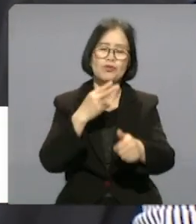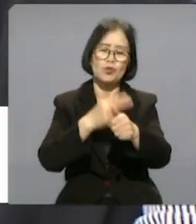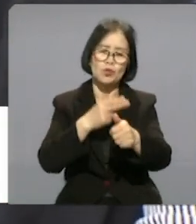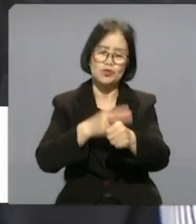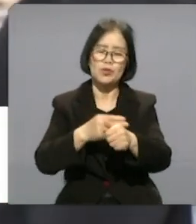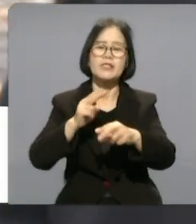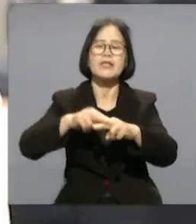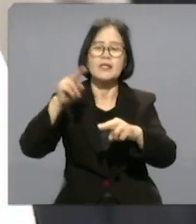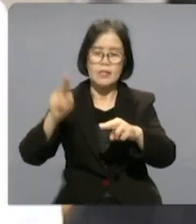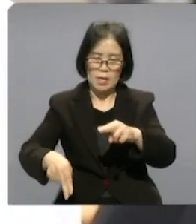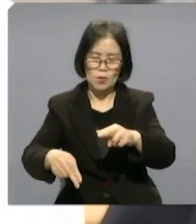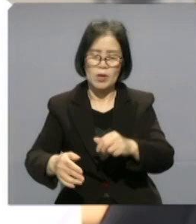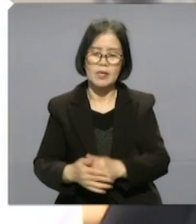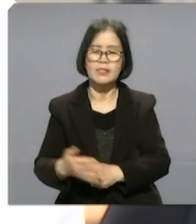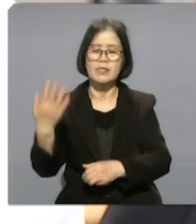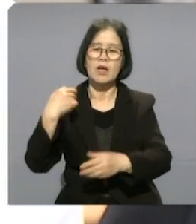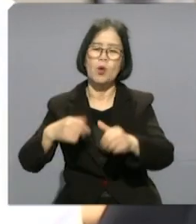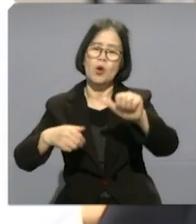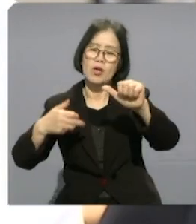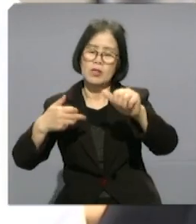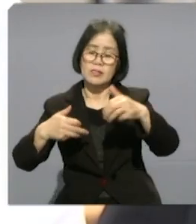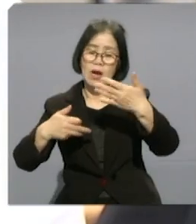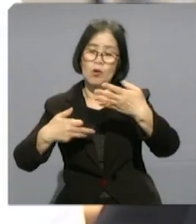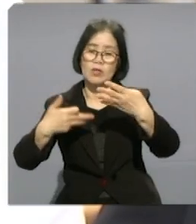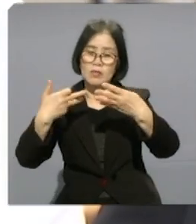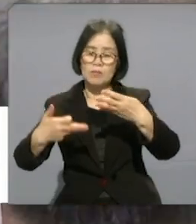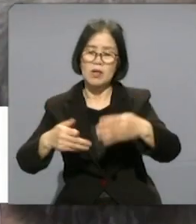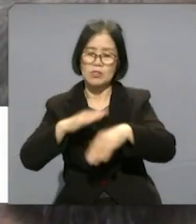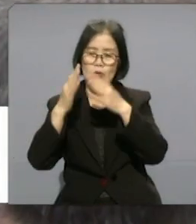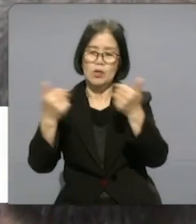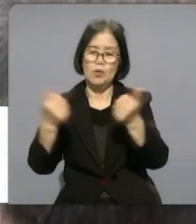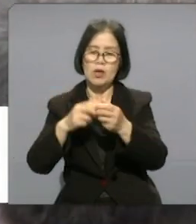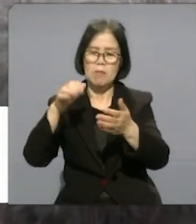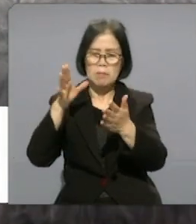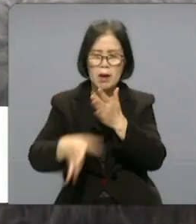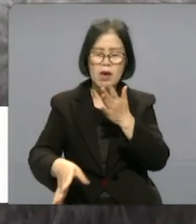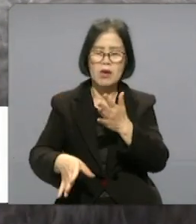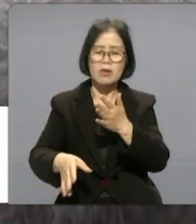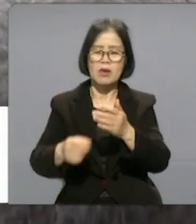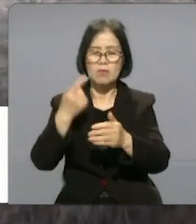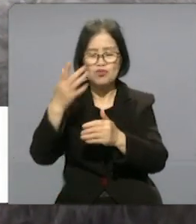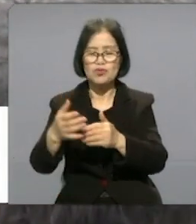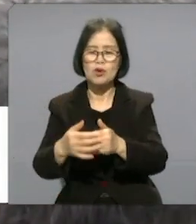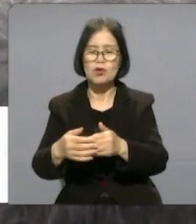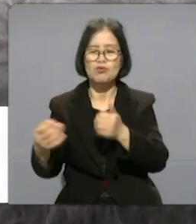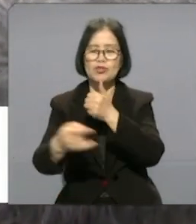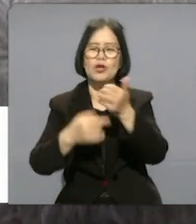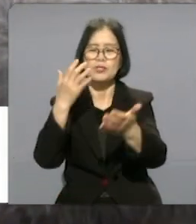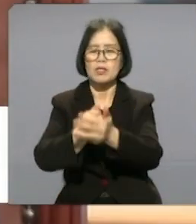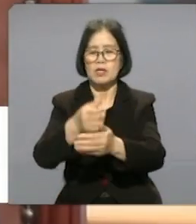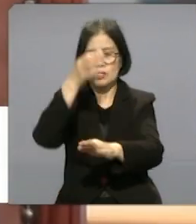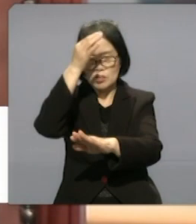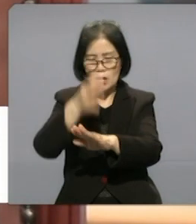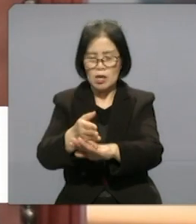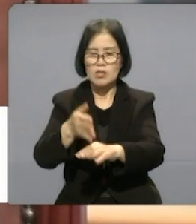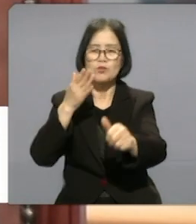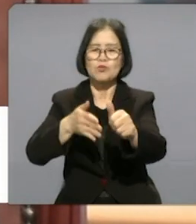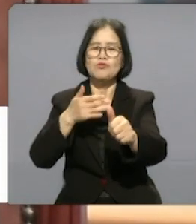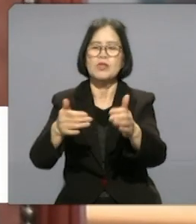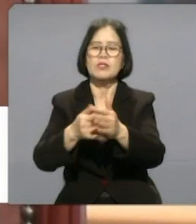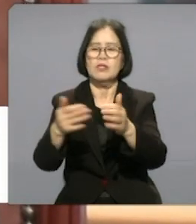교수의 사퇴와 지난 18일 전원회의 파행의 책임을 물어 박준식 최저임금위원장의 사과를 요구했기